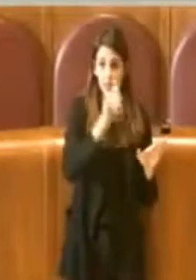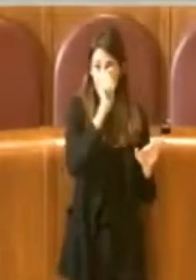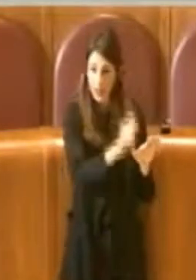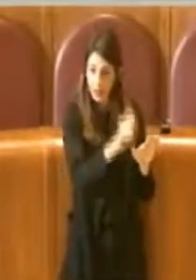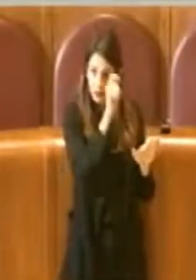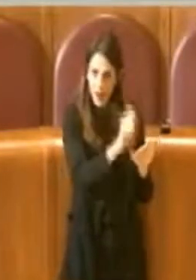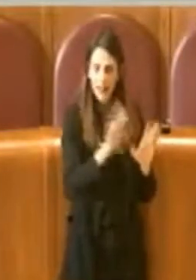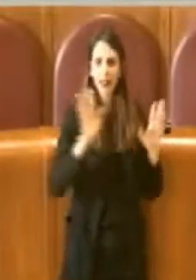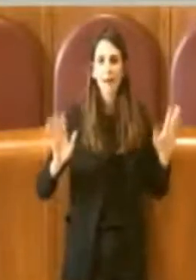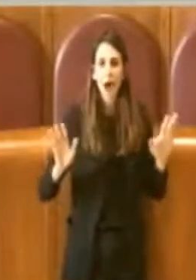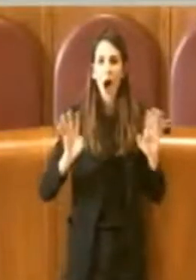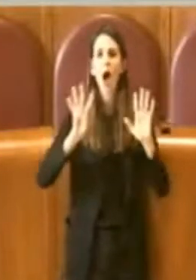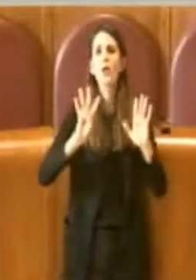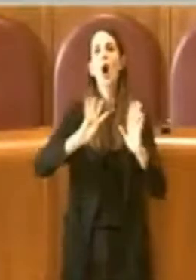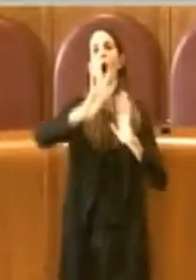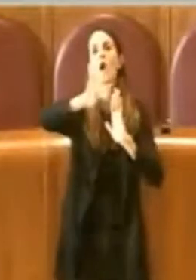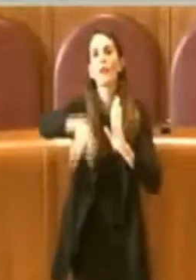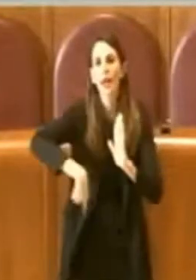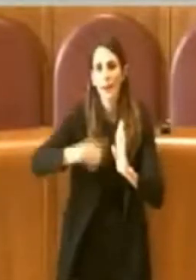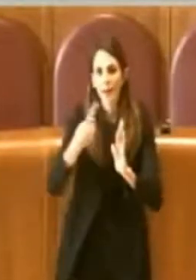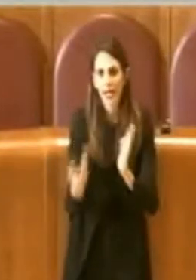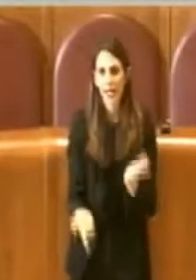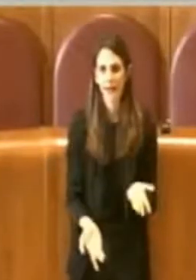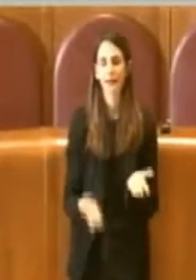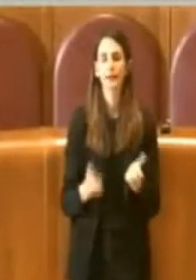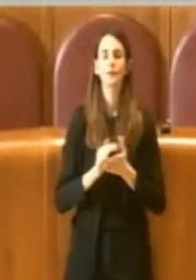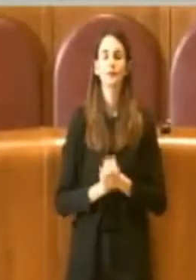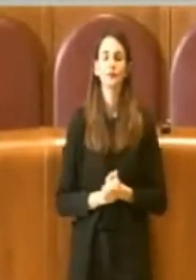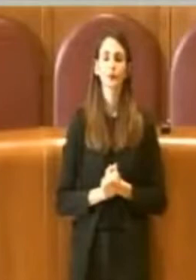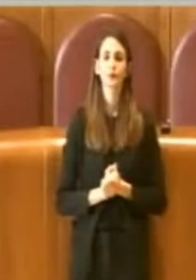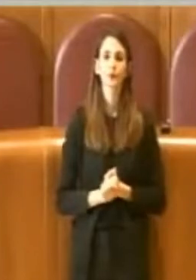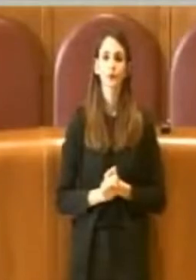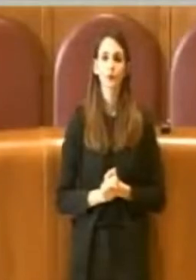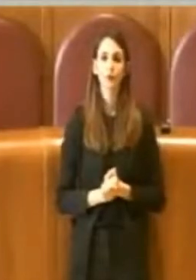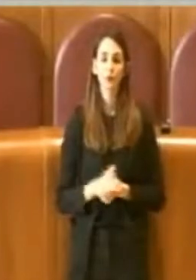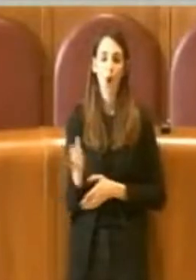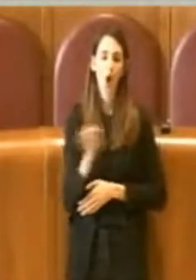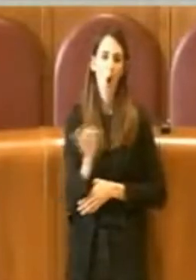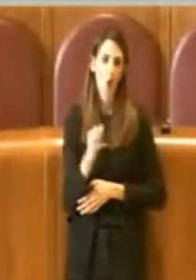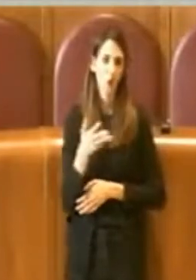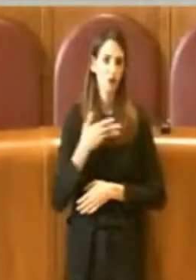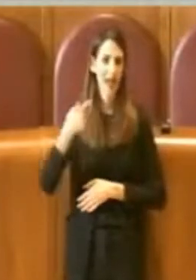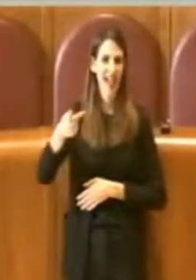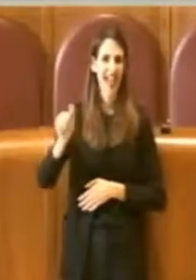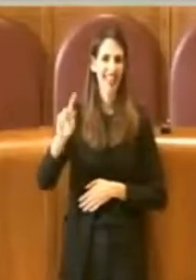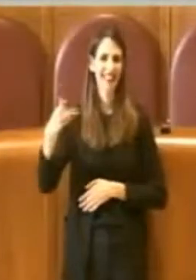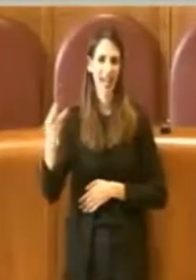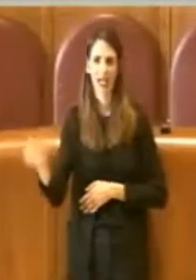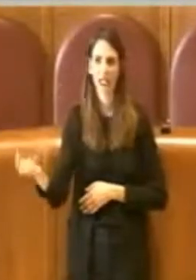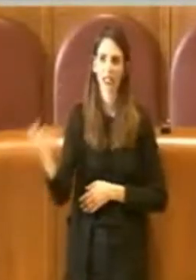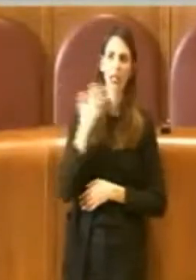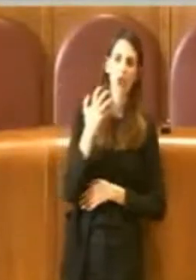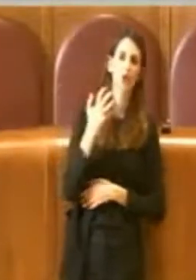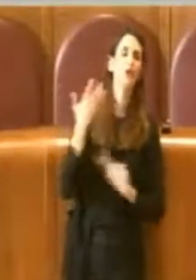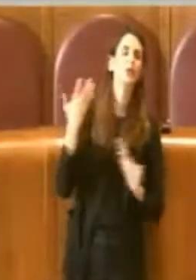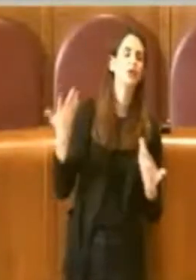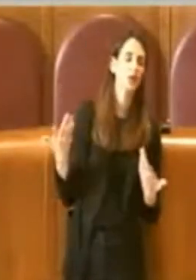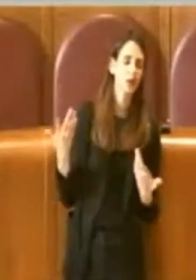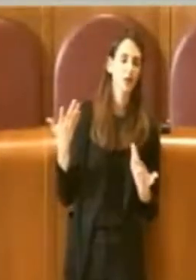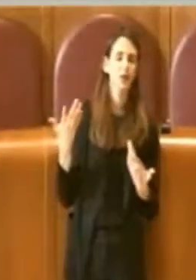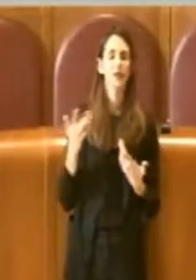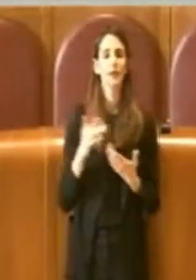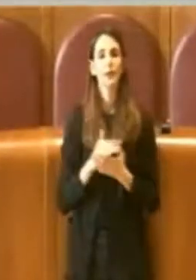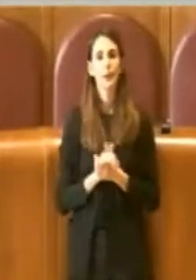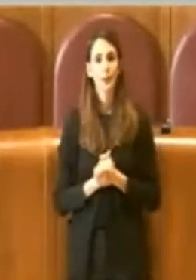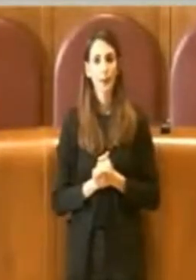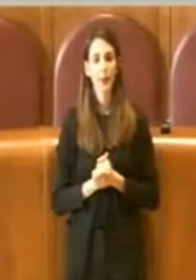mesi prima che trovo un aggiudicatore, sempre che non ci siano ricorsi al TAR strada facendo. Una volta